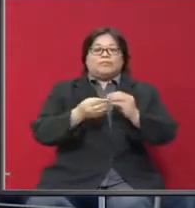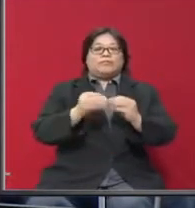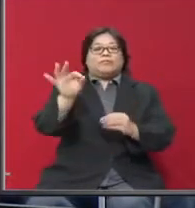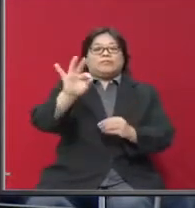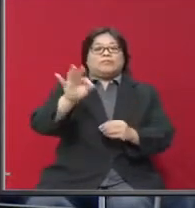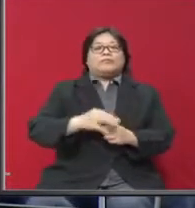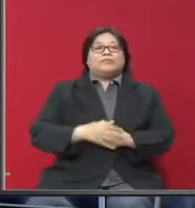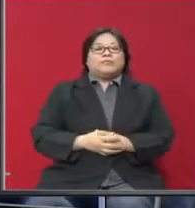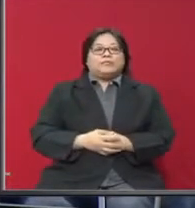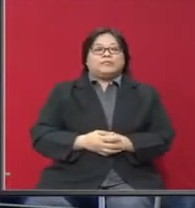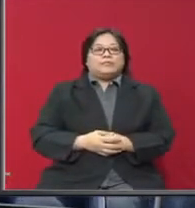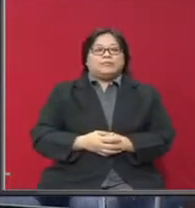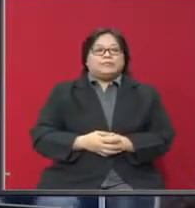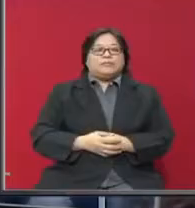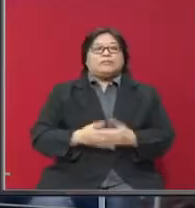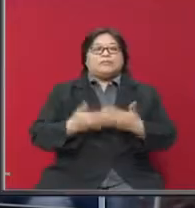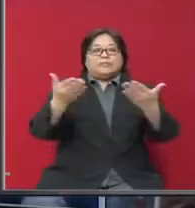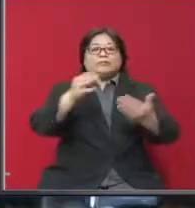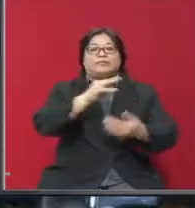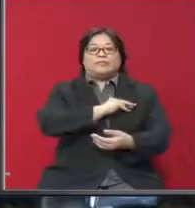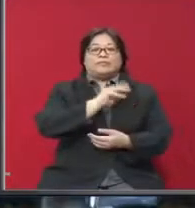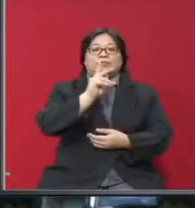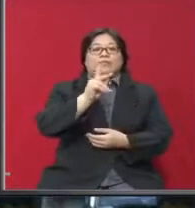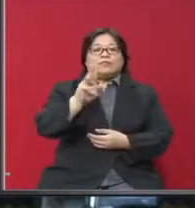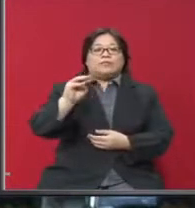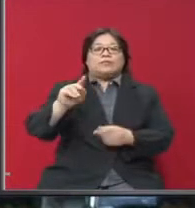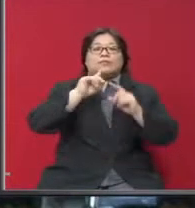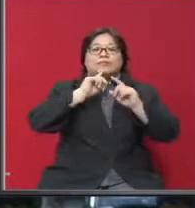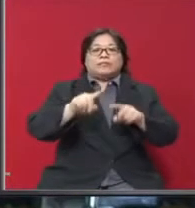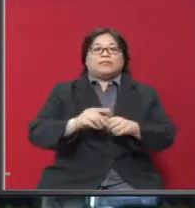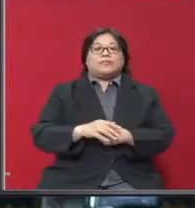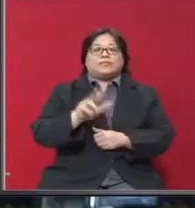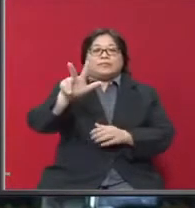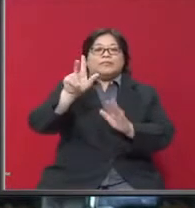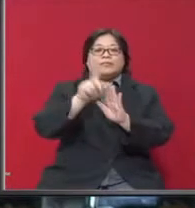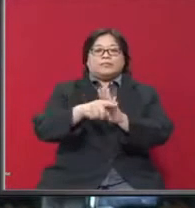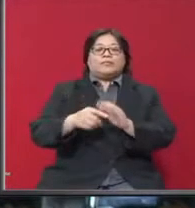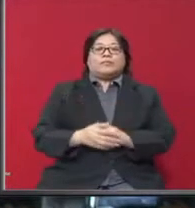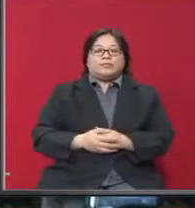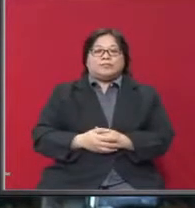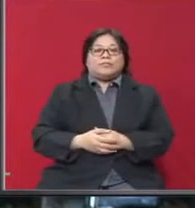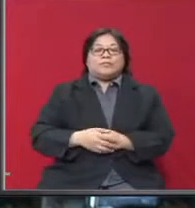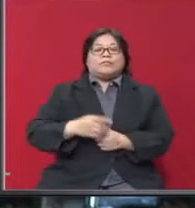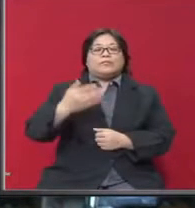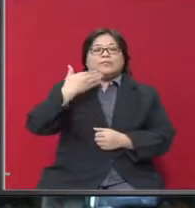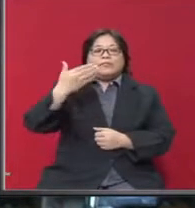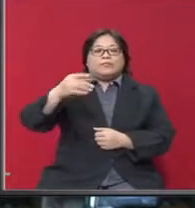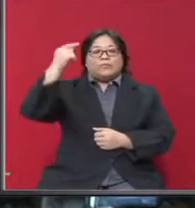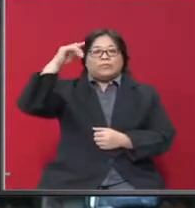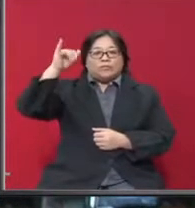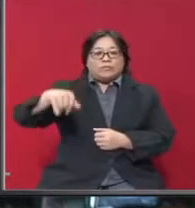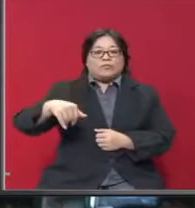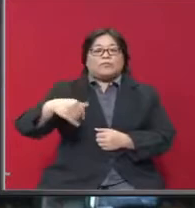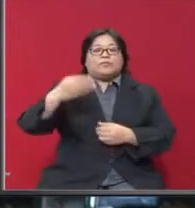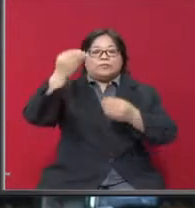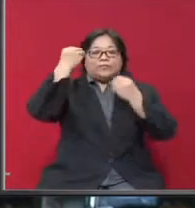saya nama 9 elemen Vi komunikasi dan multimedia menjawabnya informasi tiga menit hewan yang dipertua